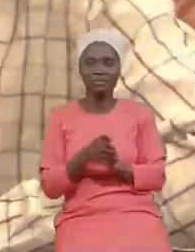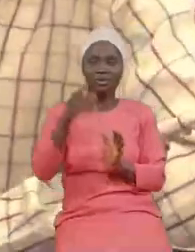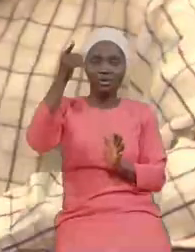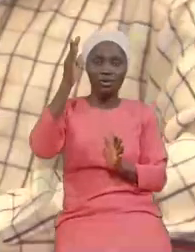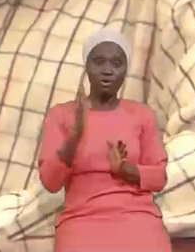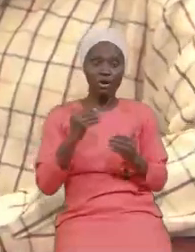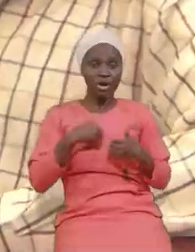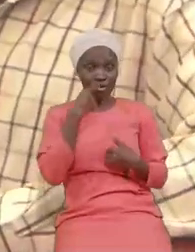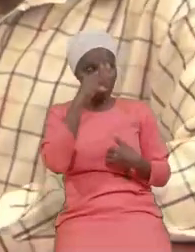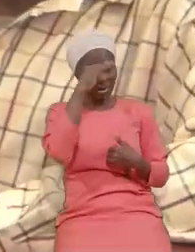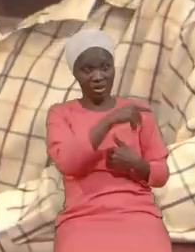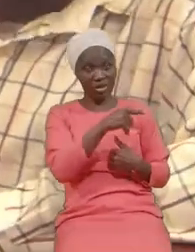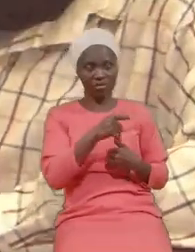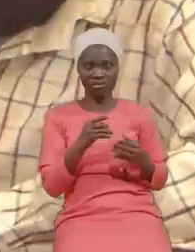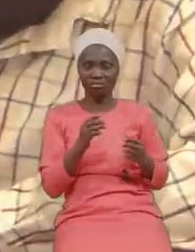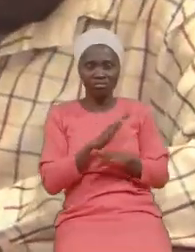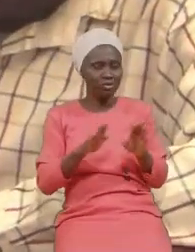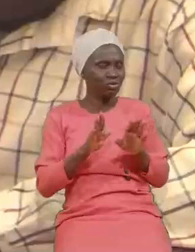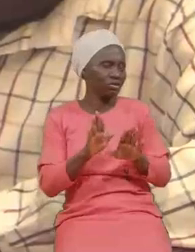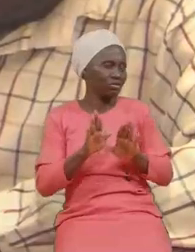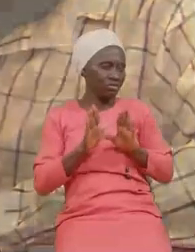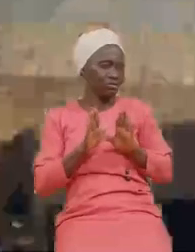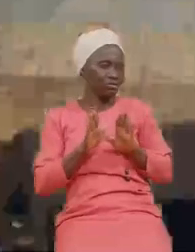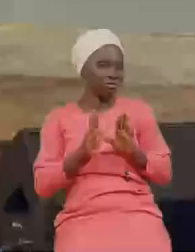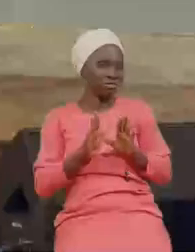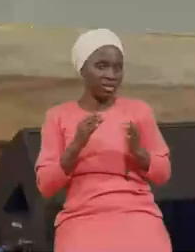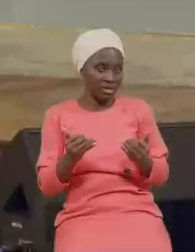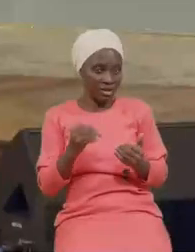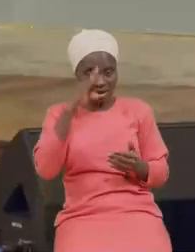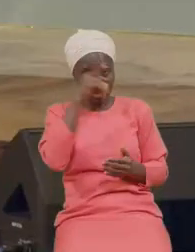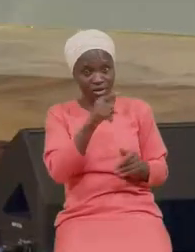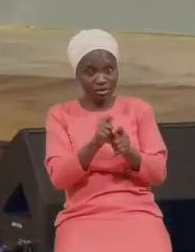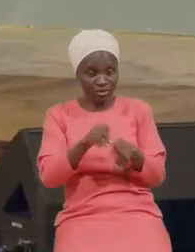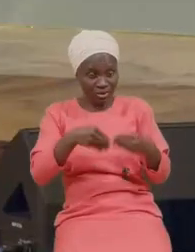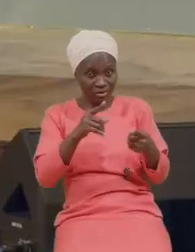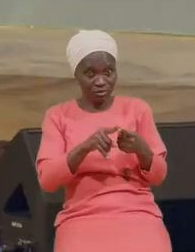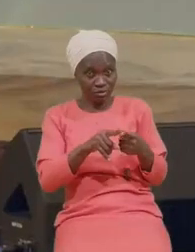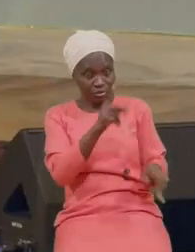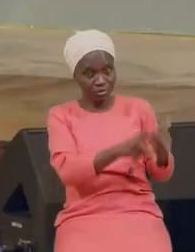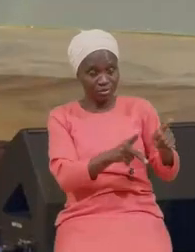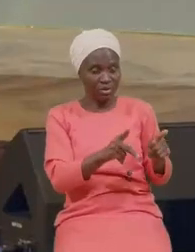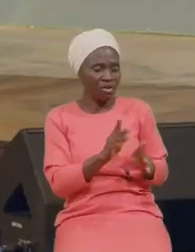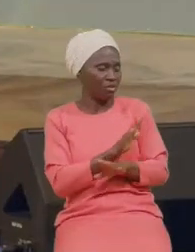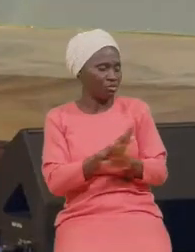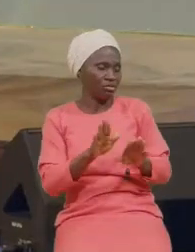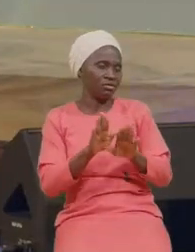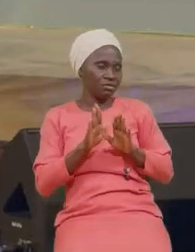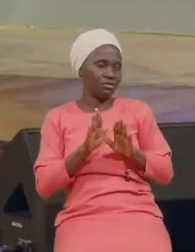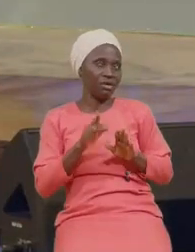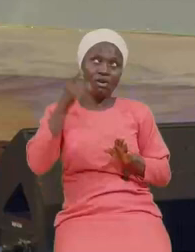lui a dit ne crains pas alors leur a donné ne craignez pas Dieu lui a dit que que